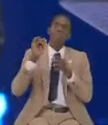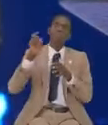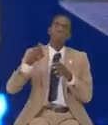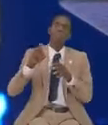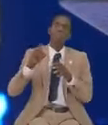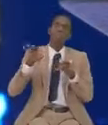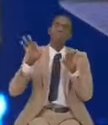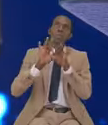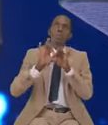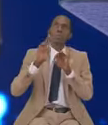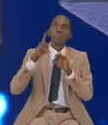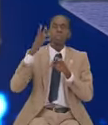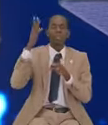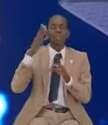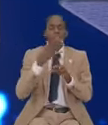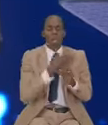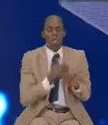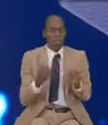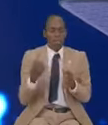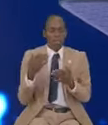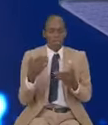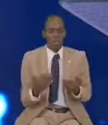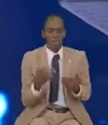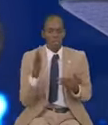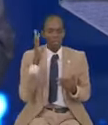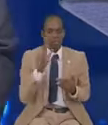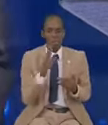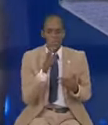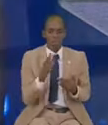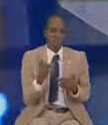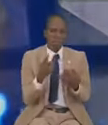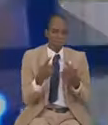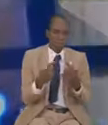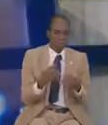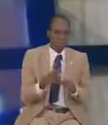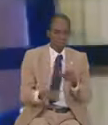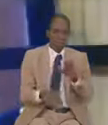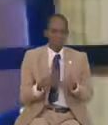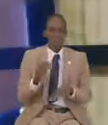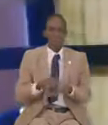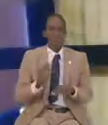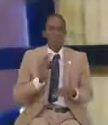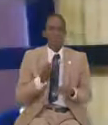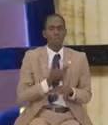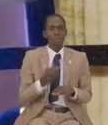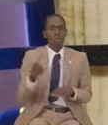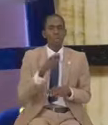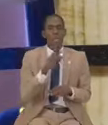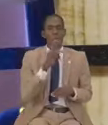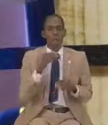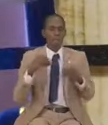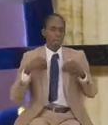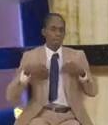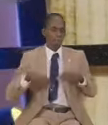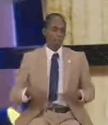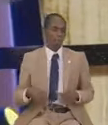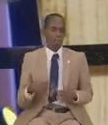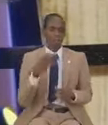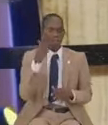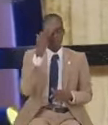tous ces plantes alors et qu'il nous faut l'opin alors ils étaient peuplesses confus parce